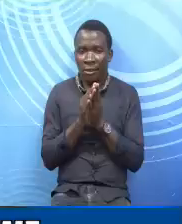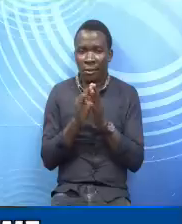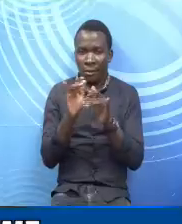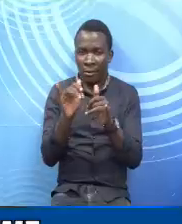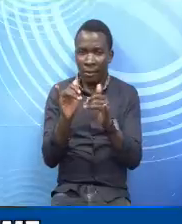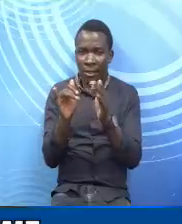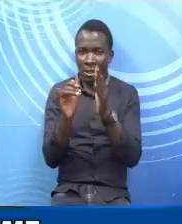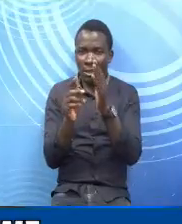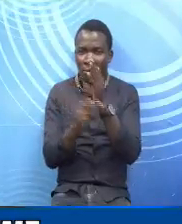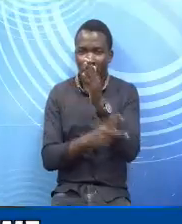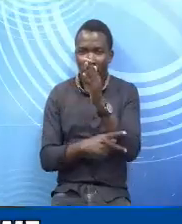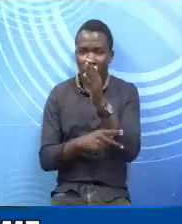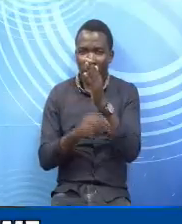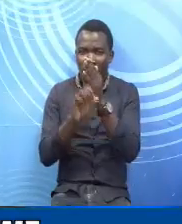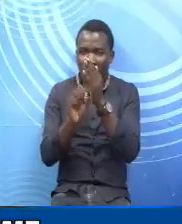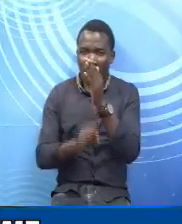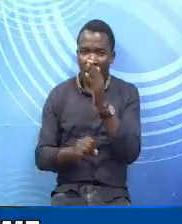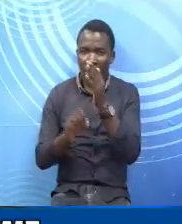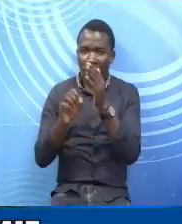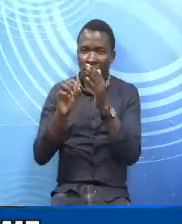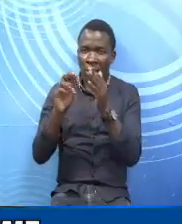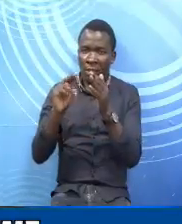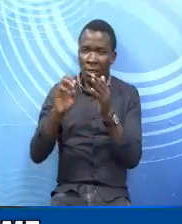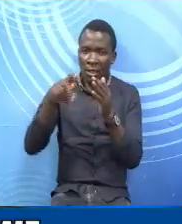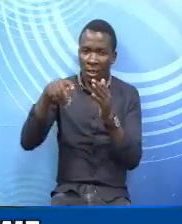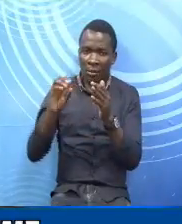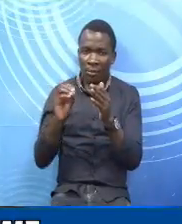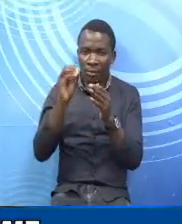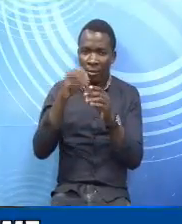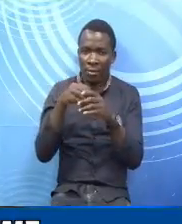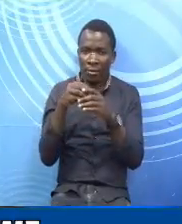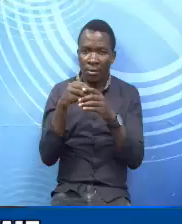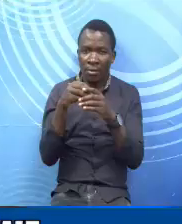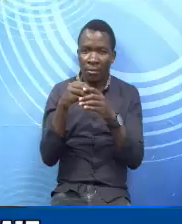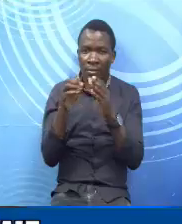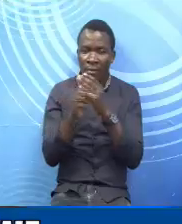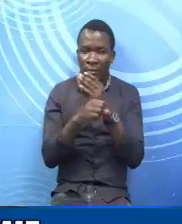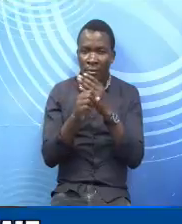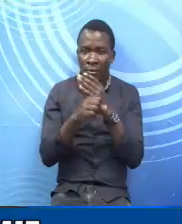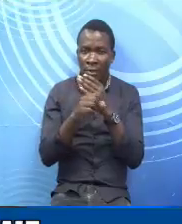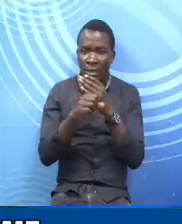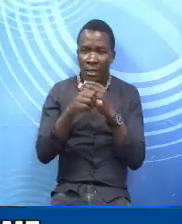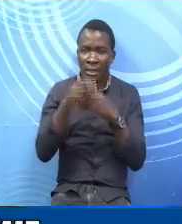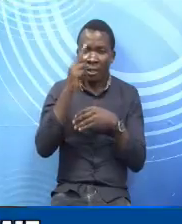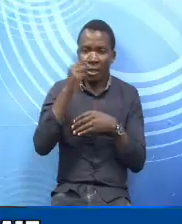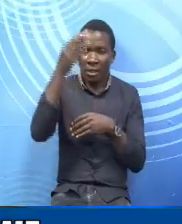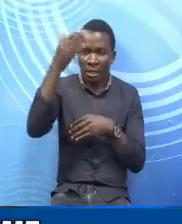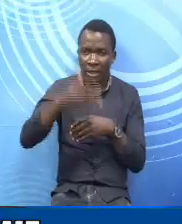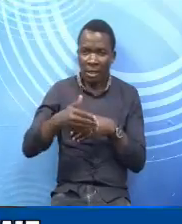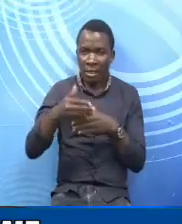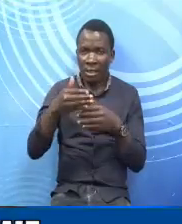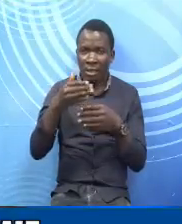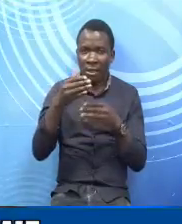Tukiri mu ntara y'Amajyepfo twiringiye Imana Nepomuseni utuye mu murenge wa Kigoma ni mu karere ka Nyanza w'imyaka